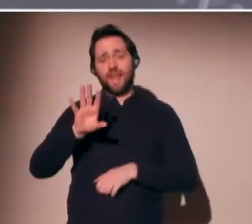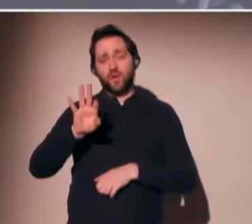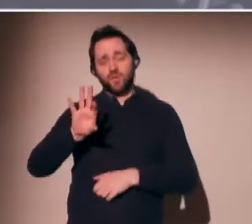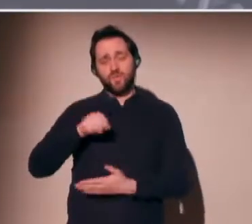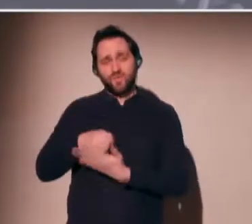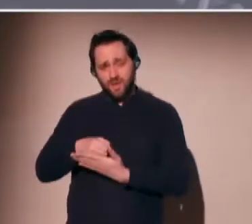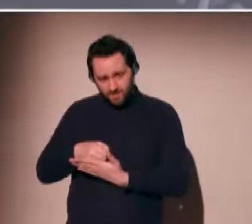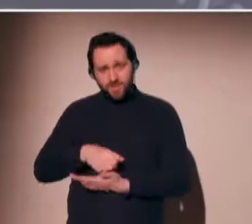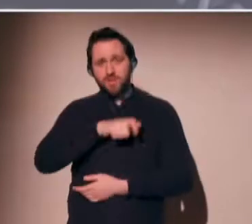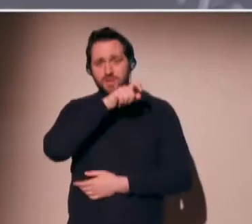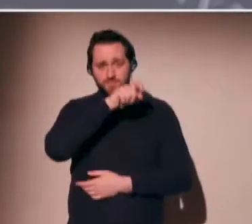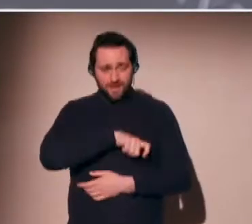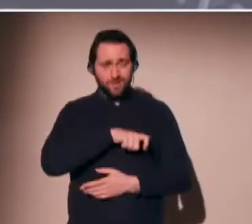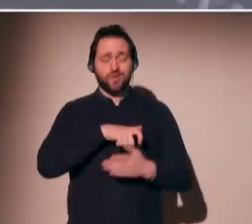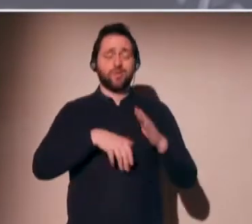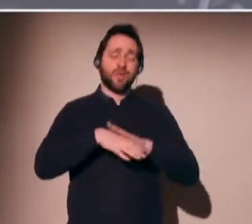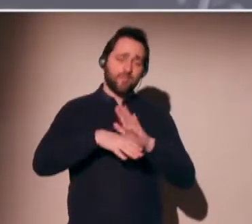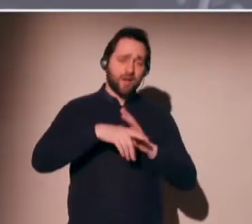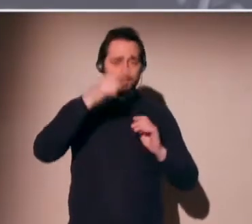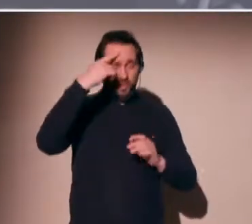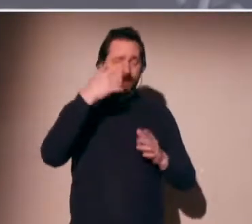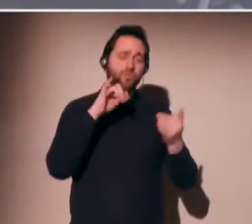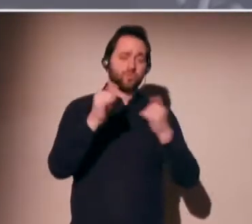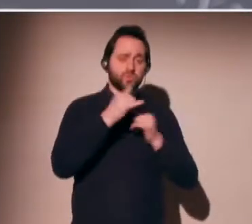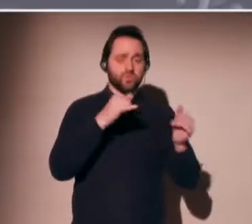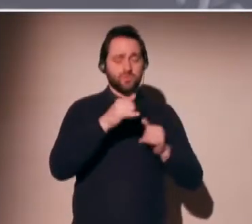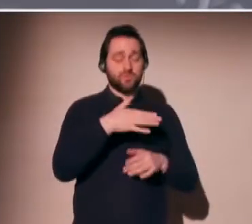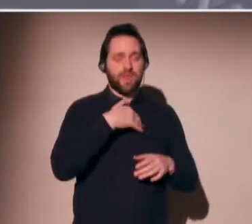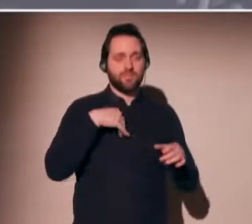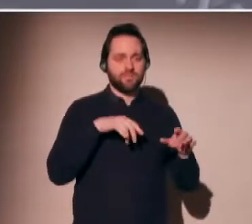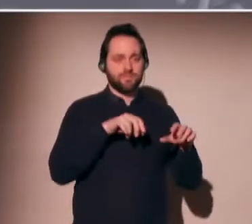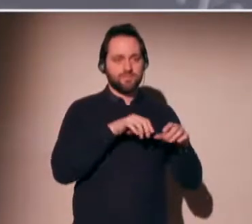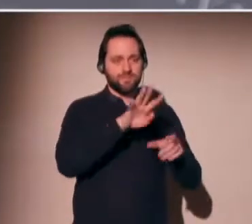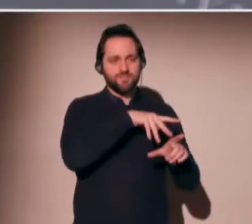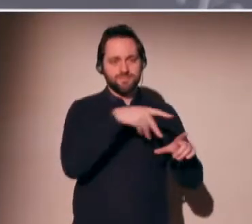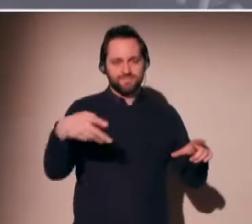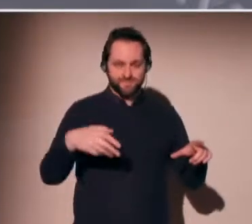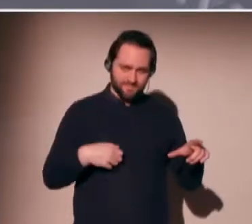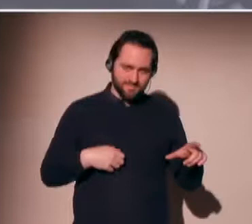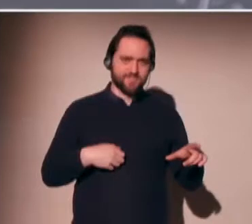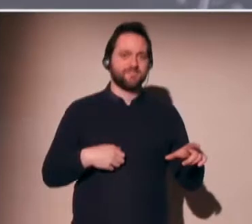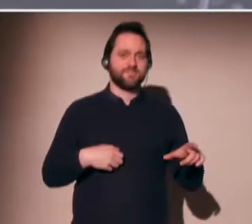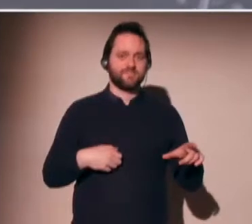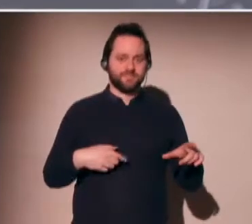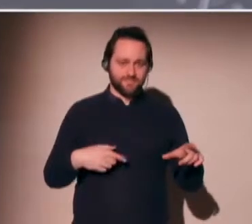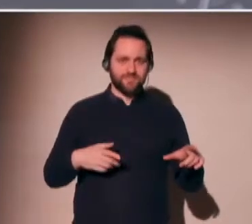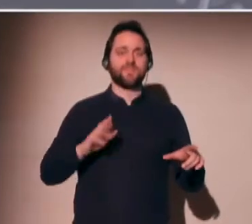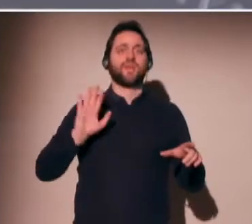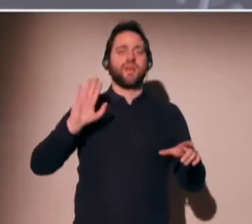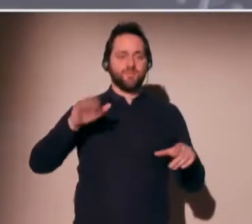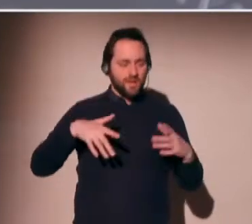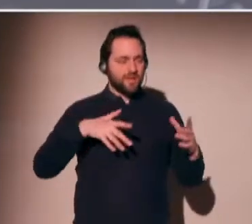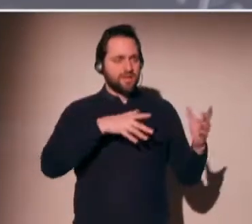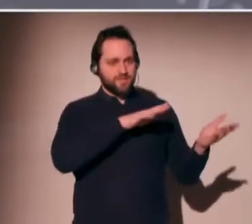jouer aux dames. Et au fur et à mesure, ce sont des algorithmes qui ont été améliorés, des représentations qui ont été améliorées